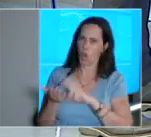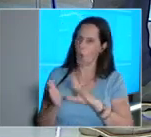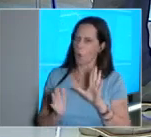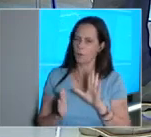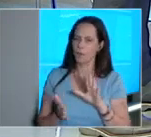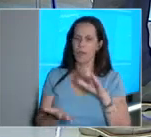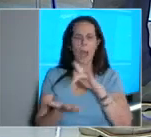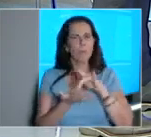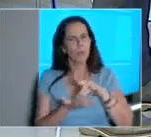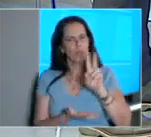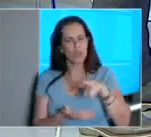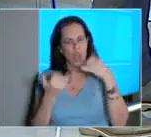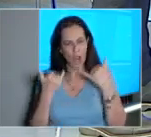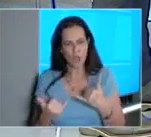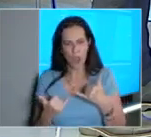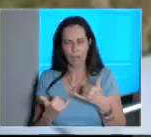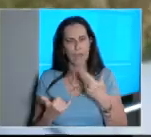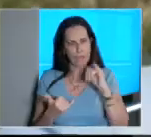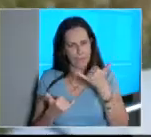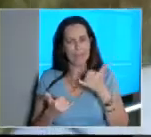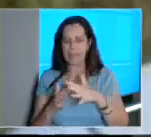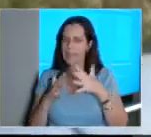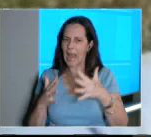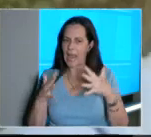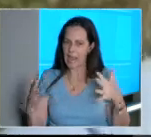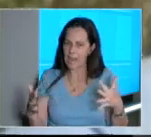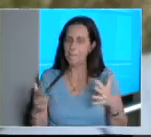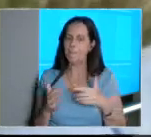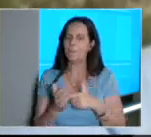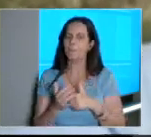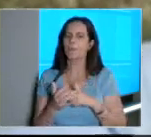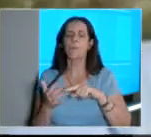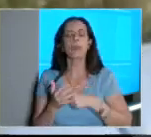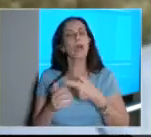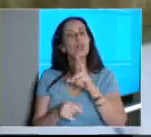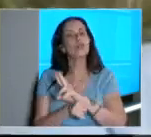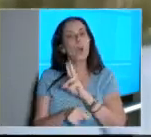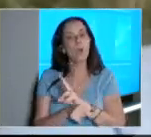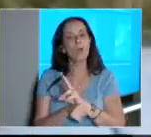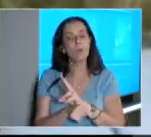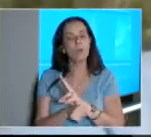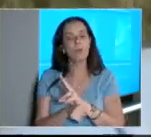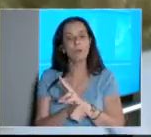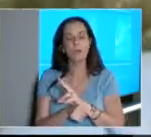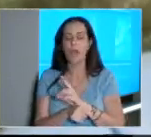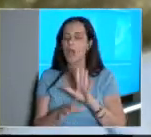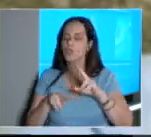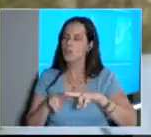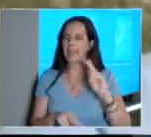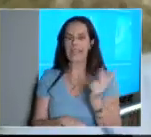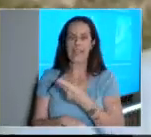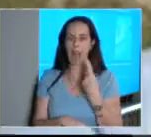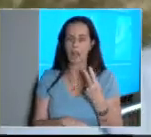תקשיב, היישובים הקיימים הולכים וגדלים, ובקצב שלהם, במטרה לשמור על הקהילתיות שיש